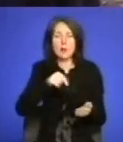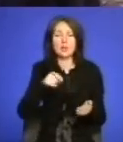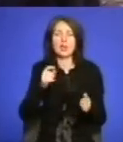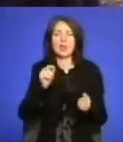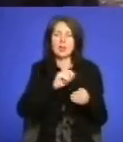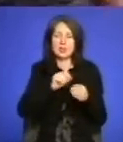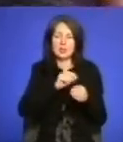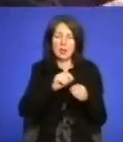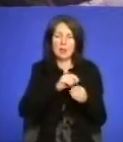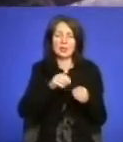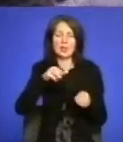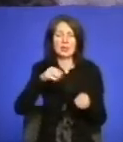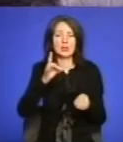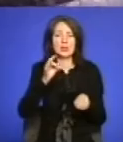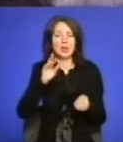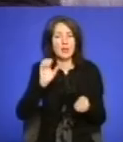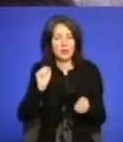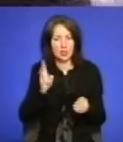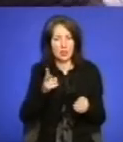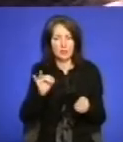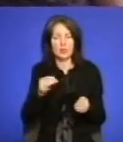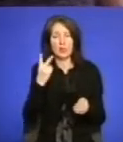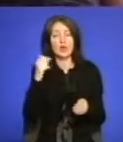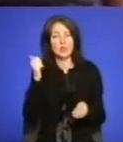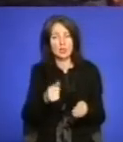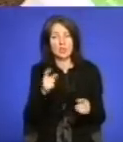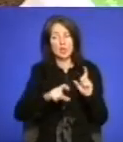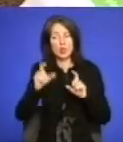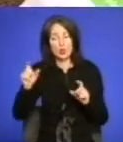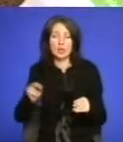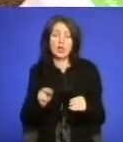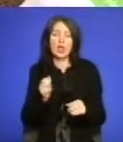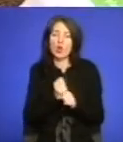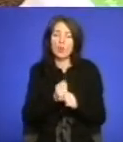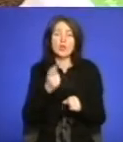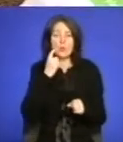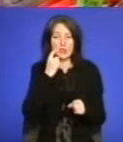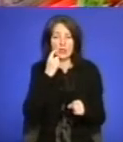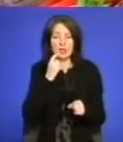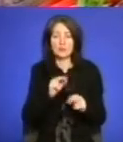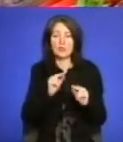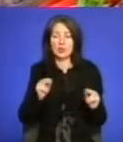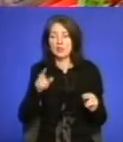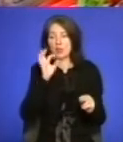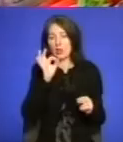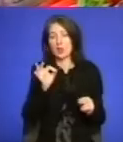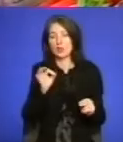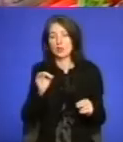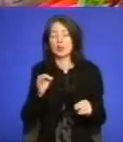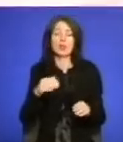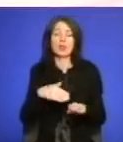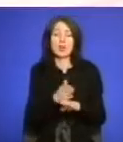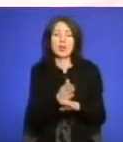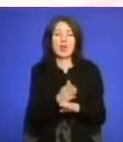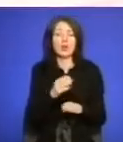травинки 2 тижні студенти виготовляли писанки викладачі кажуть і якість виробів не й Тепла погода не зіпсує